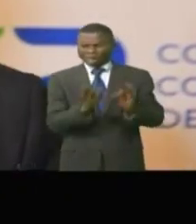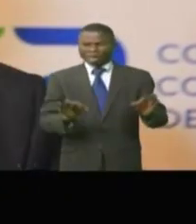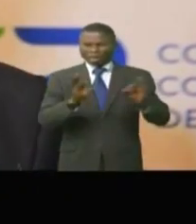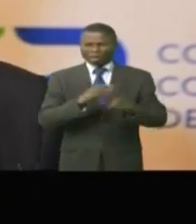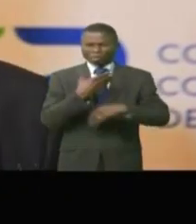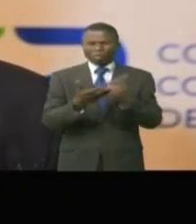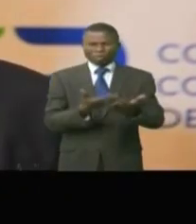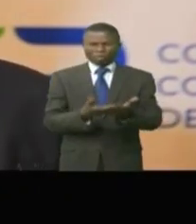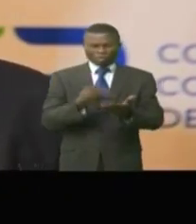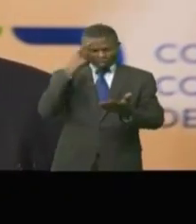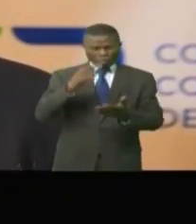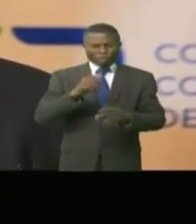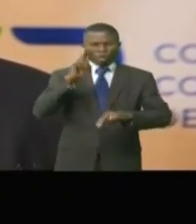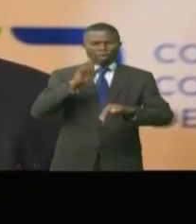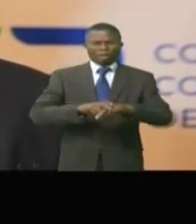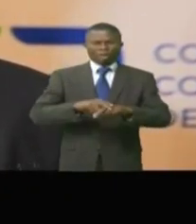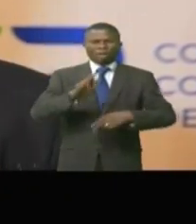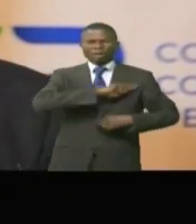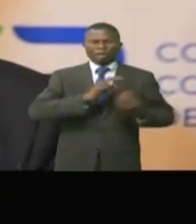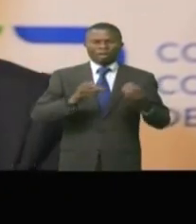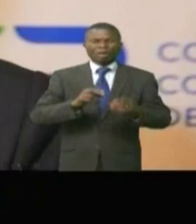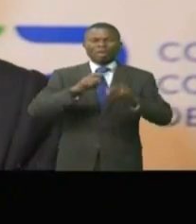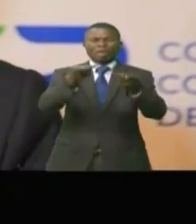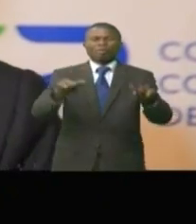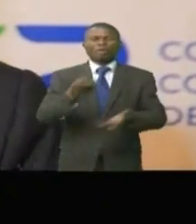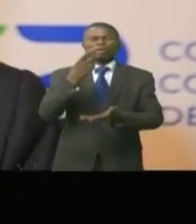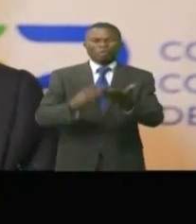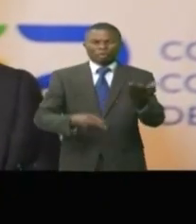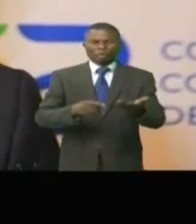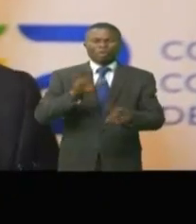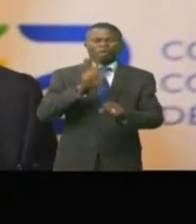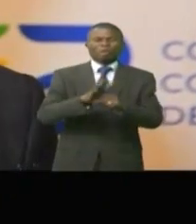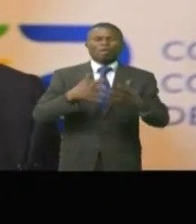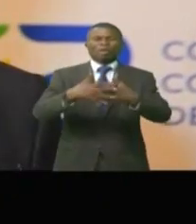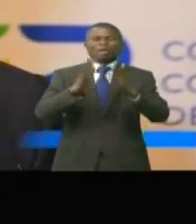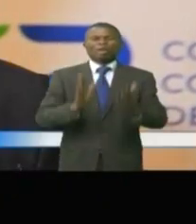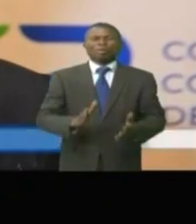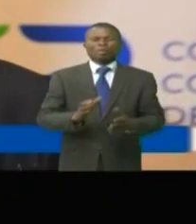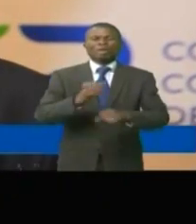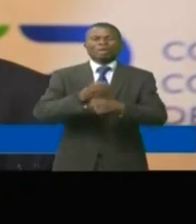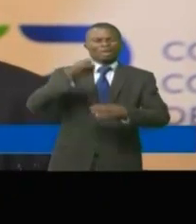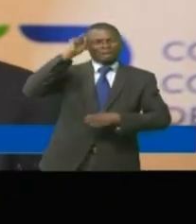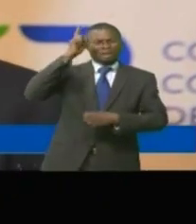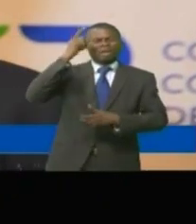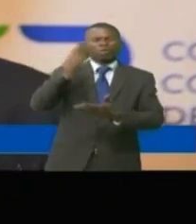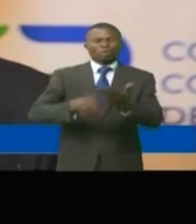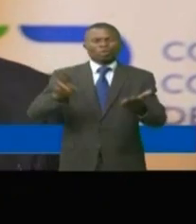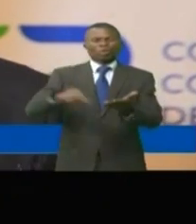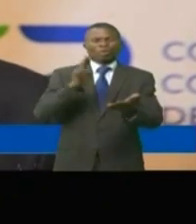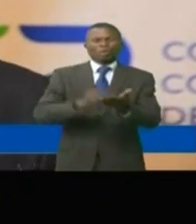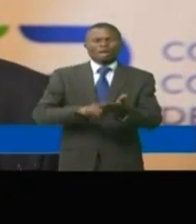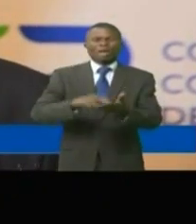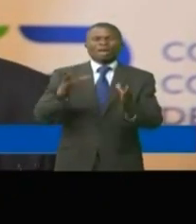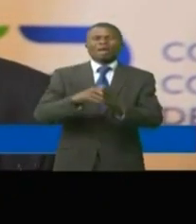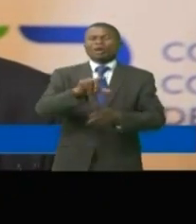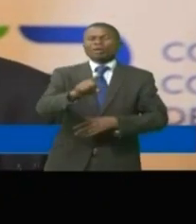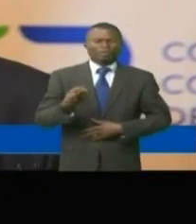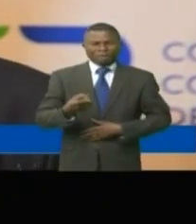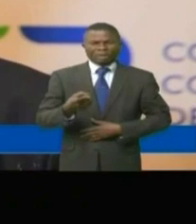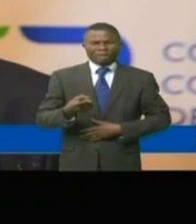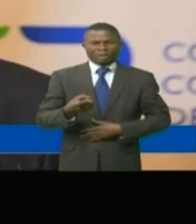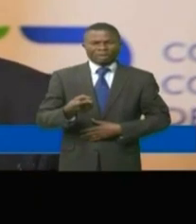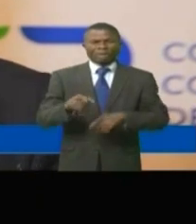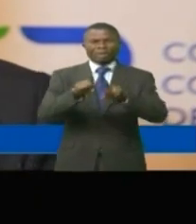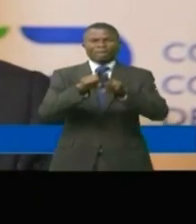prendre. Où se positionne la RDC? Quels sont les différents partenariats qu'on peut signer avec tel ou tel autre